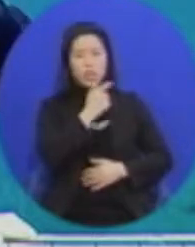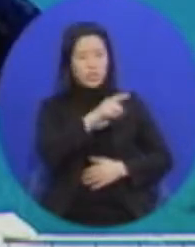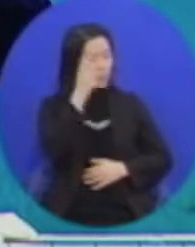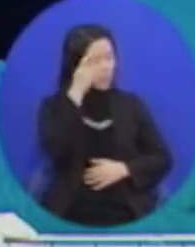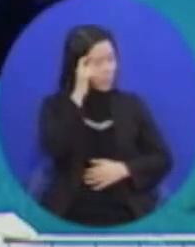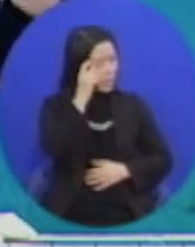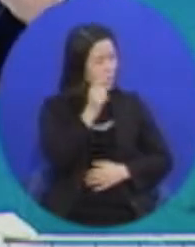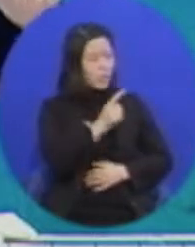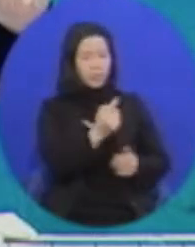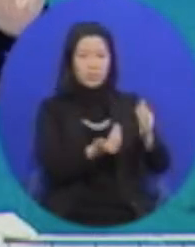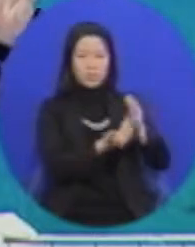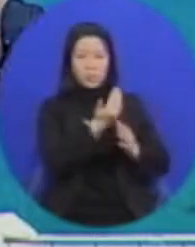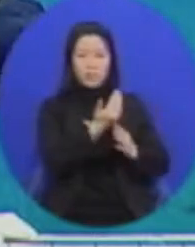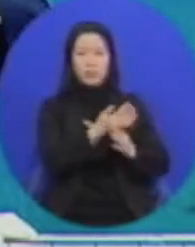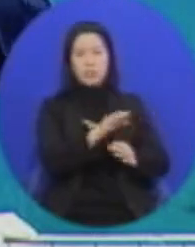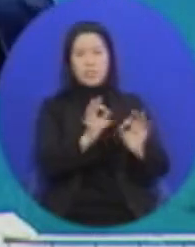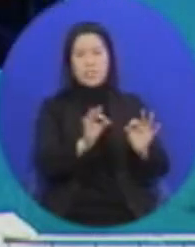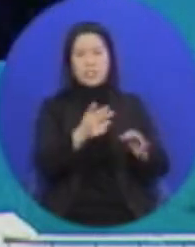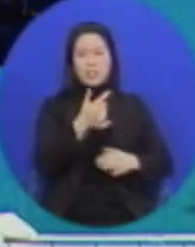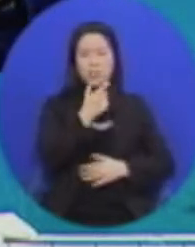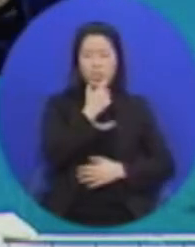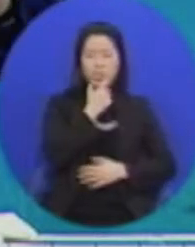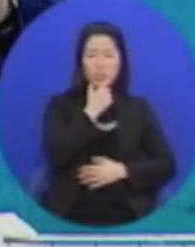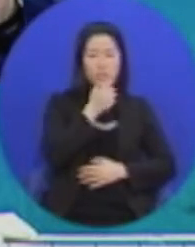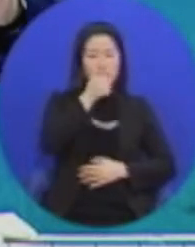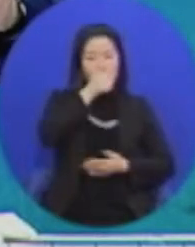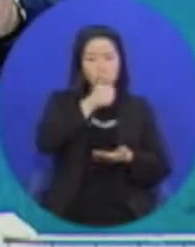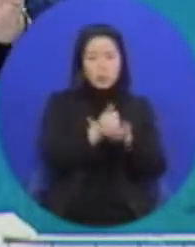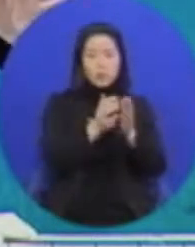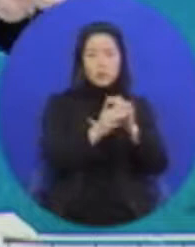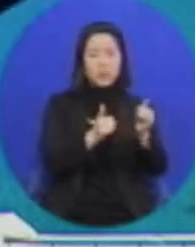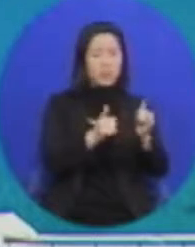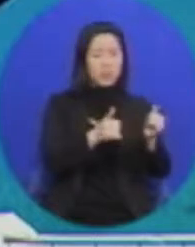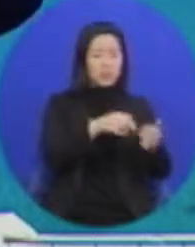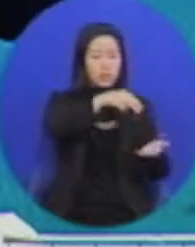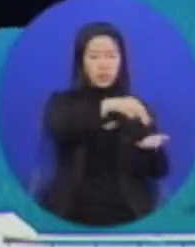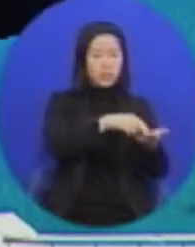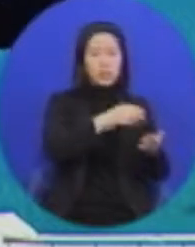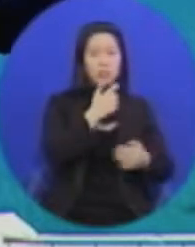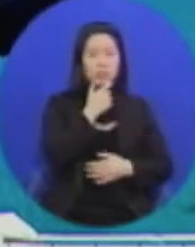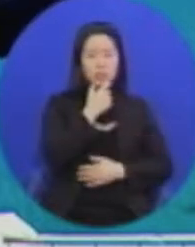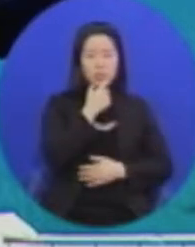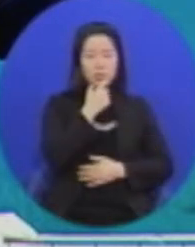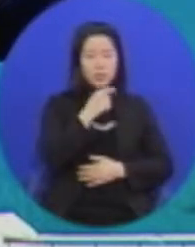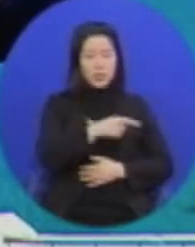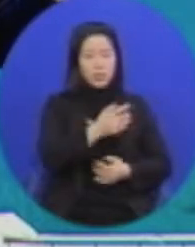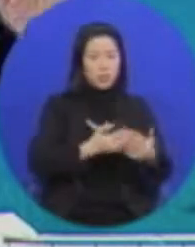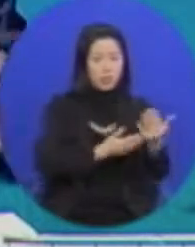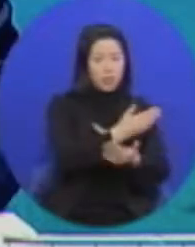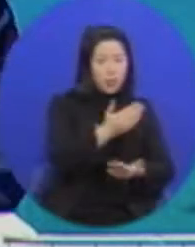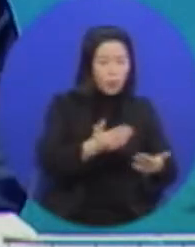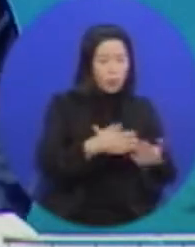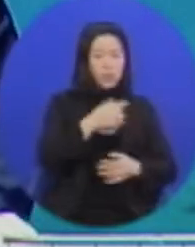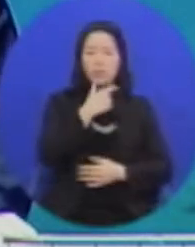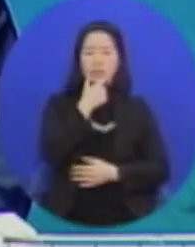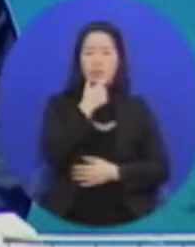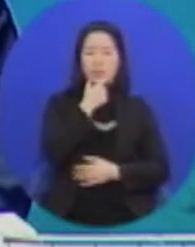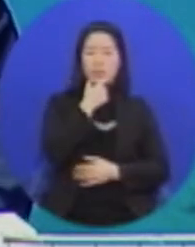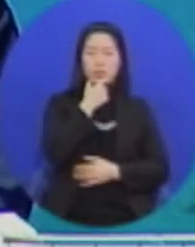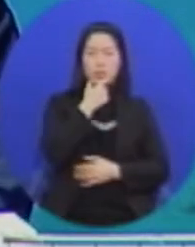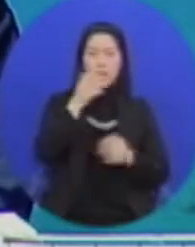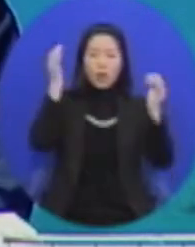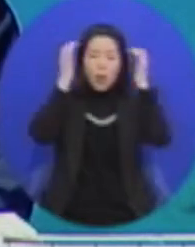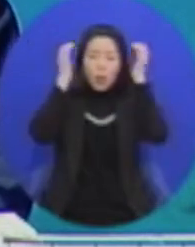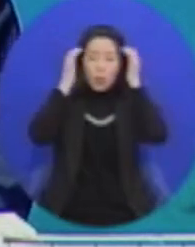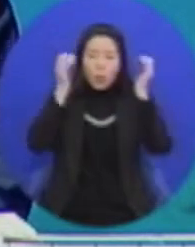것이 이전에 싫은데 죄인들의 길에 서고 싶지 않고 그런 사람들과 어울리고 싶지 않고 고생 돼도